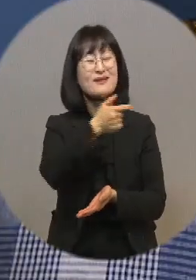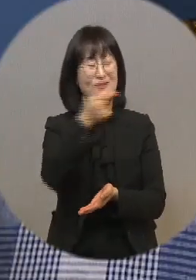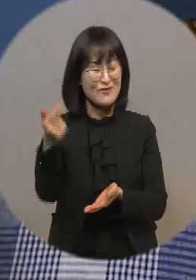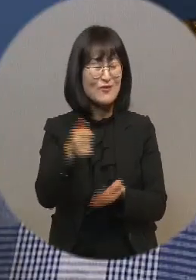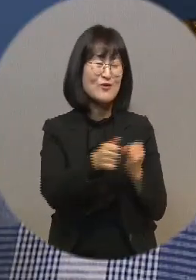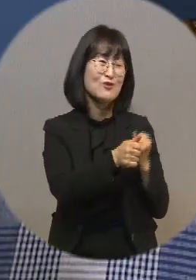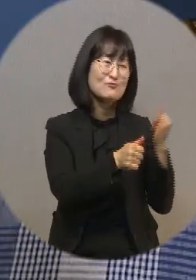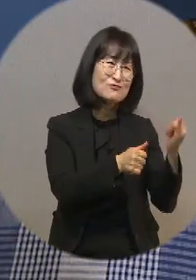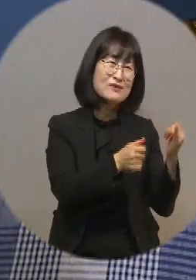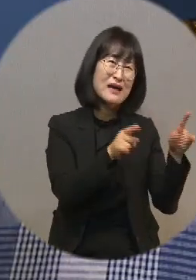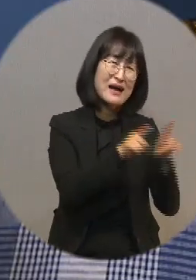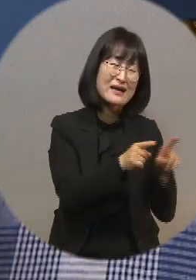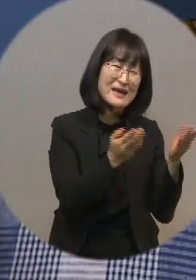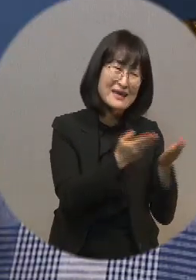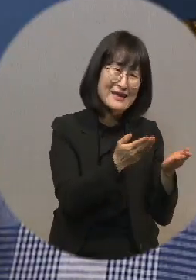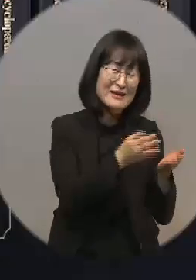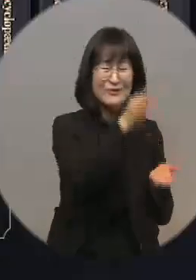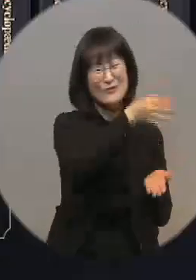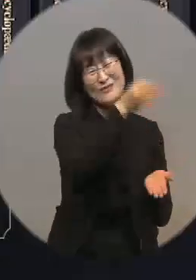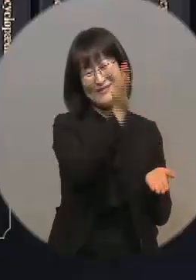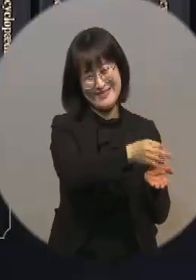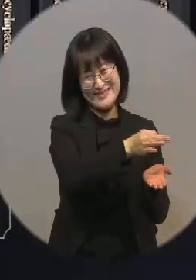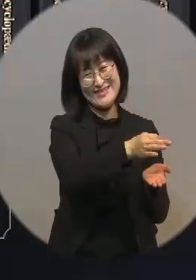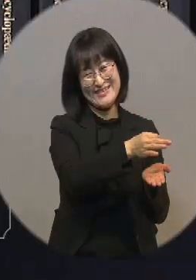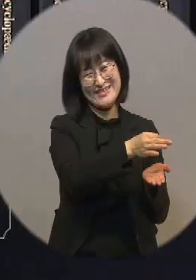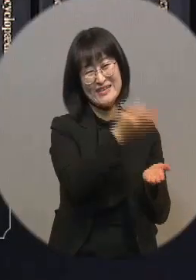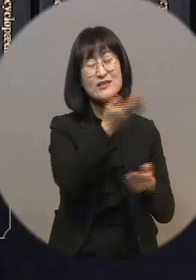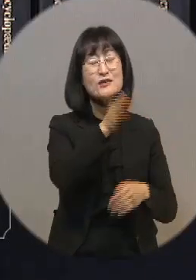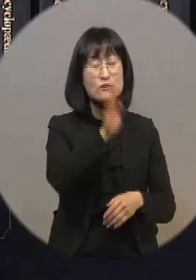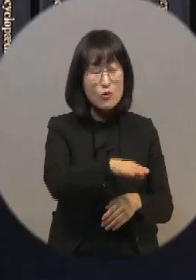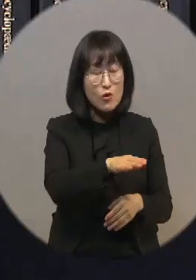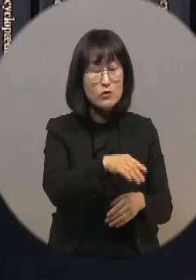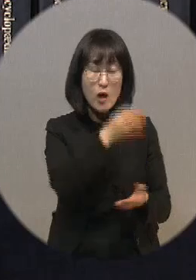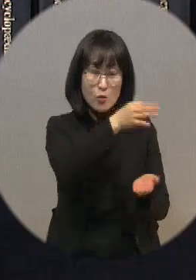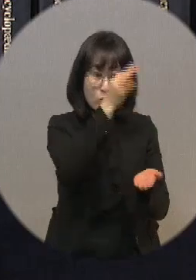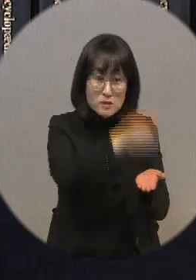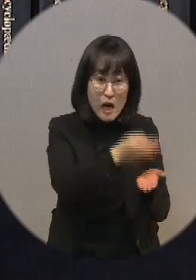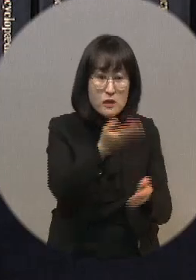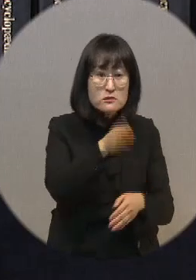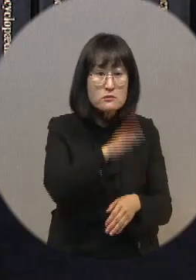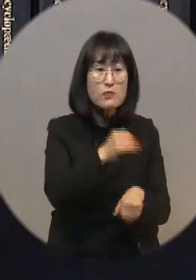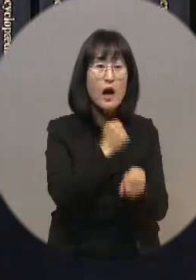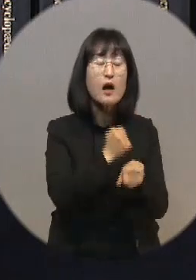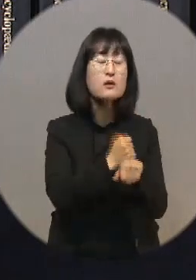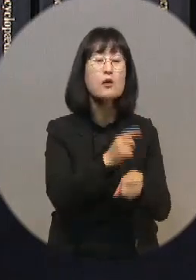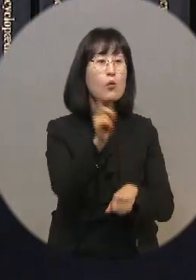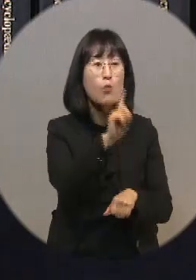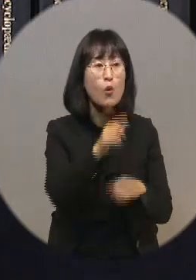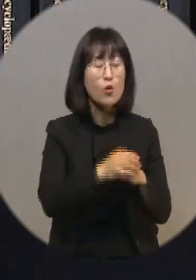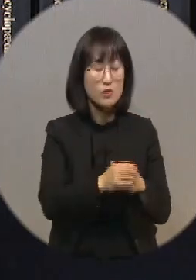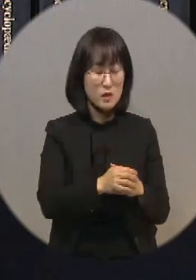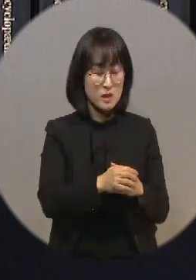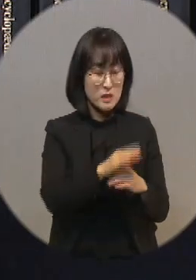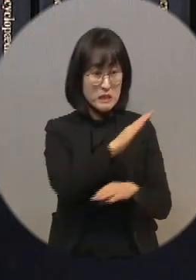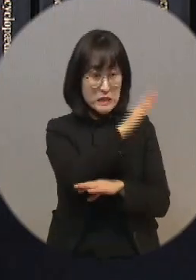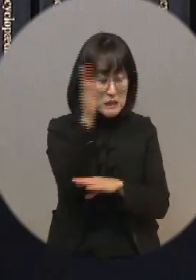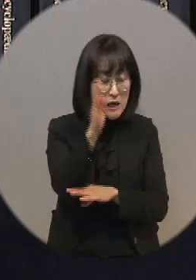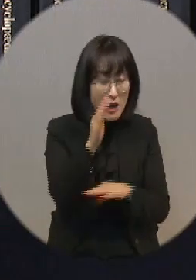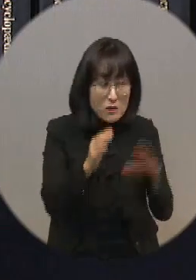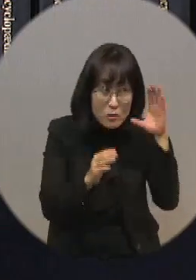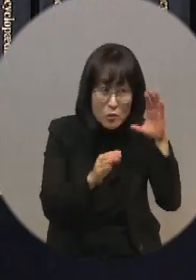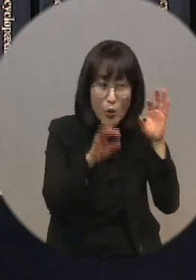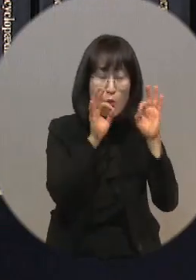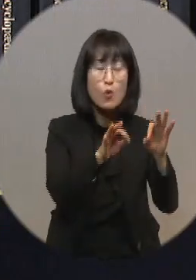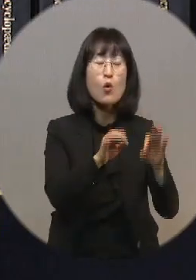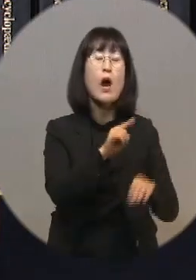나는데 그런데 이렇게 돈이 안 되면서도 하는 거는 저는 그 얘기를 들었을 때 미래를 봤어요. 어떤 미래요? 이거는 그럴